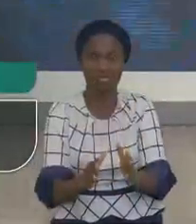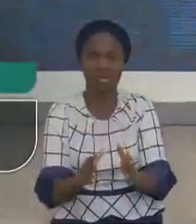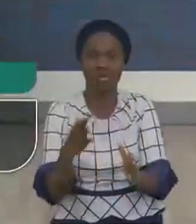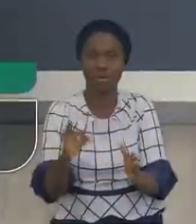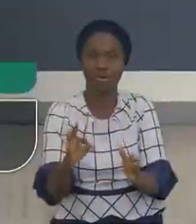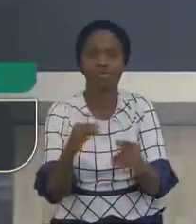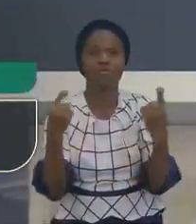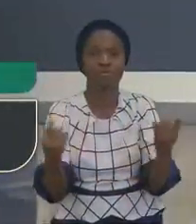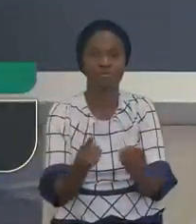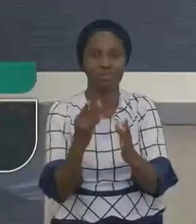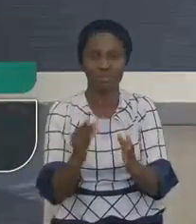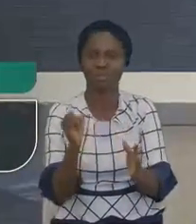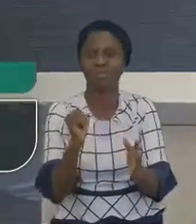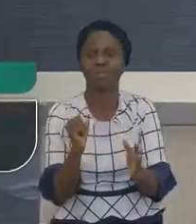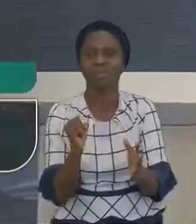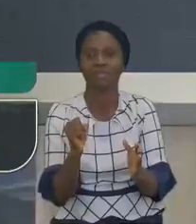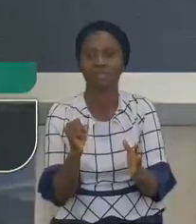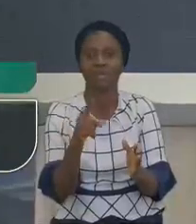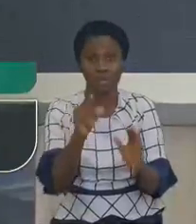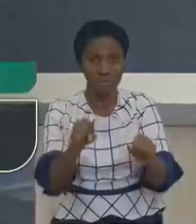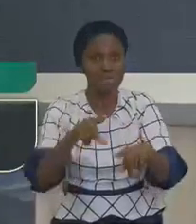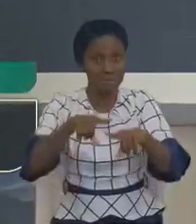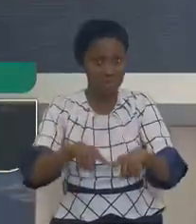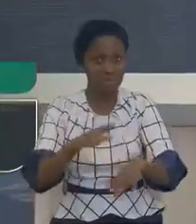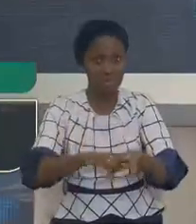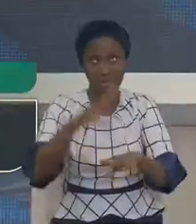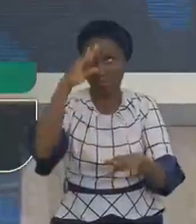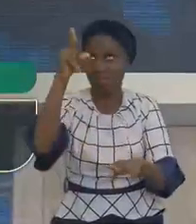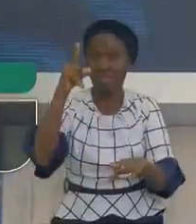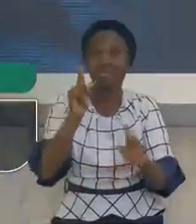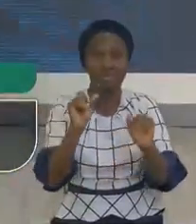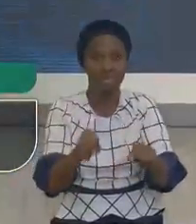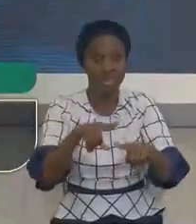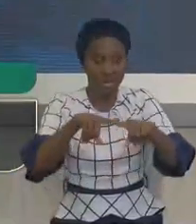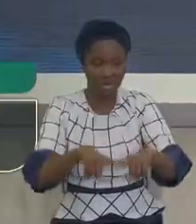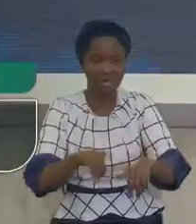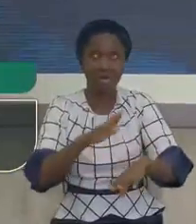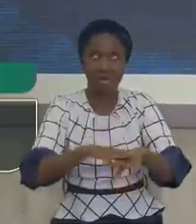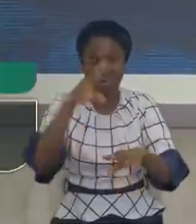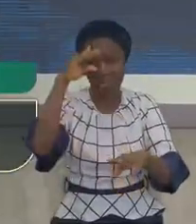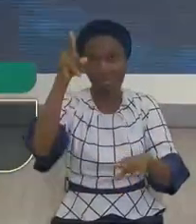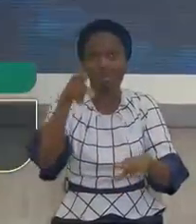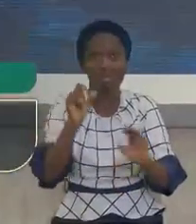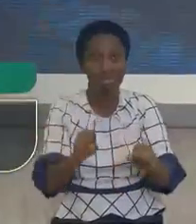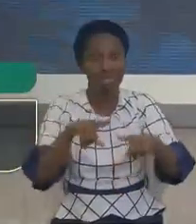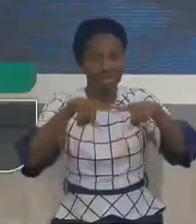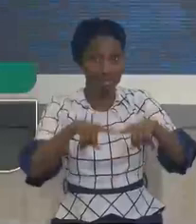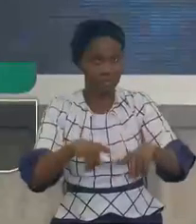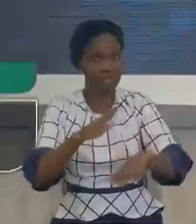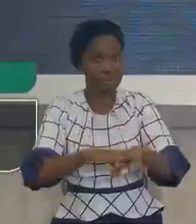Tu dois t'appuyer, tu peux t'appuyer sur lui. Tu peux compter sur lui. Tu peux lui faire